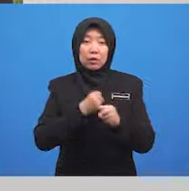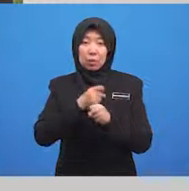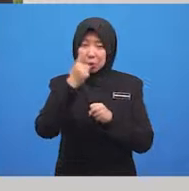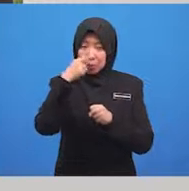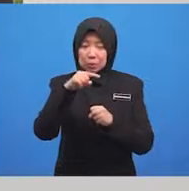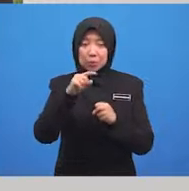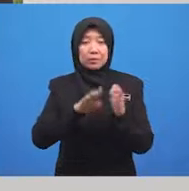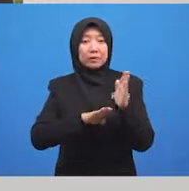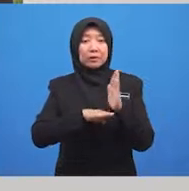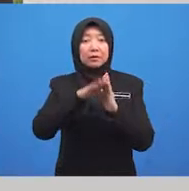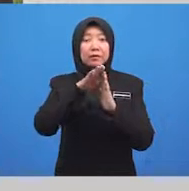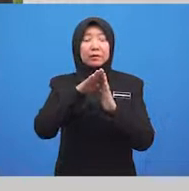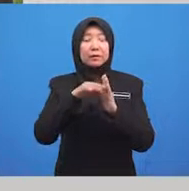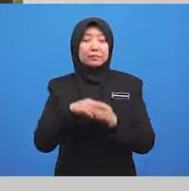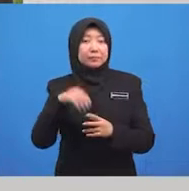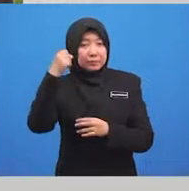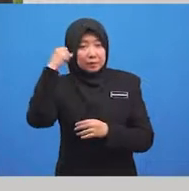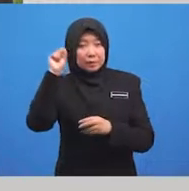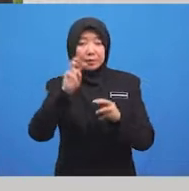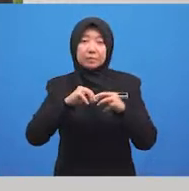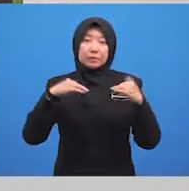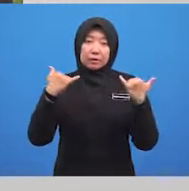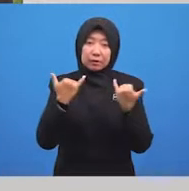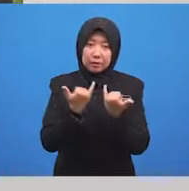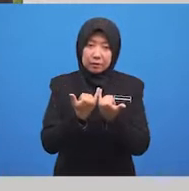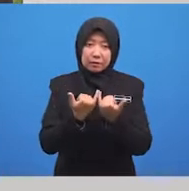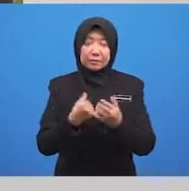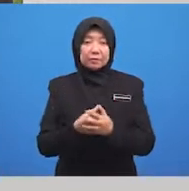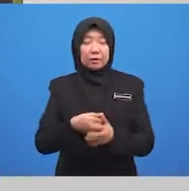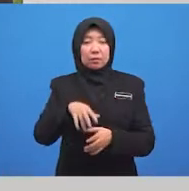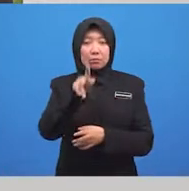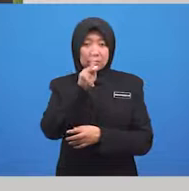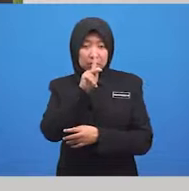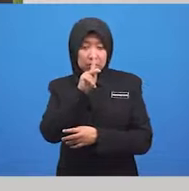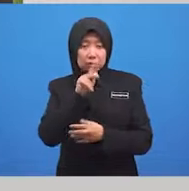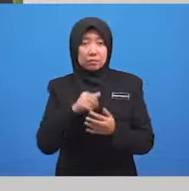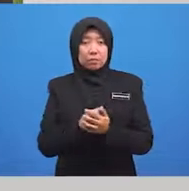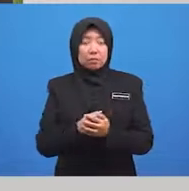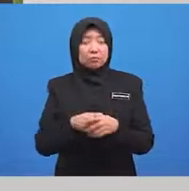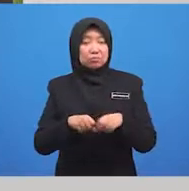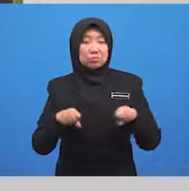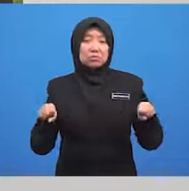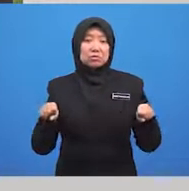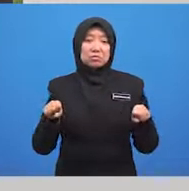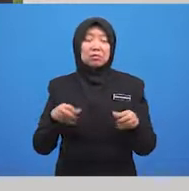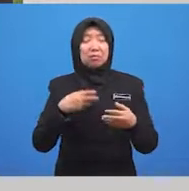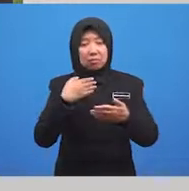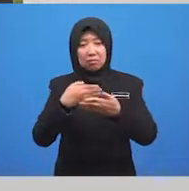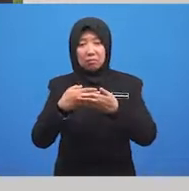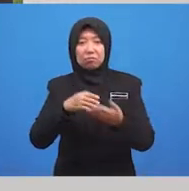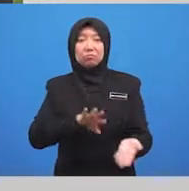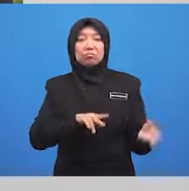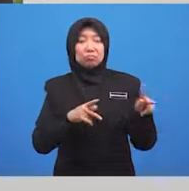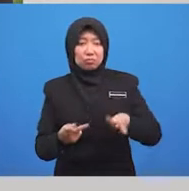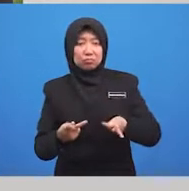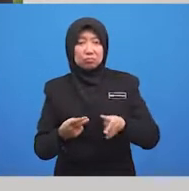meningkatkan kesedaran kepada masyarakat bahawa tape merupakan spesies yang hampir pupus. Oleh